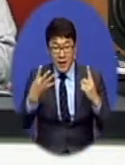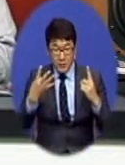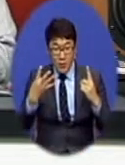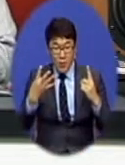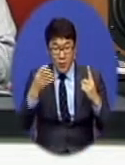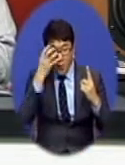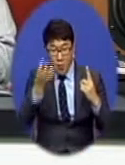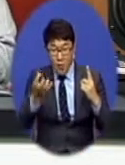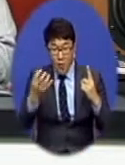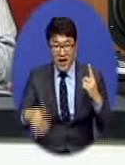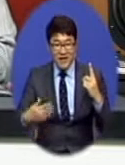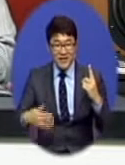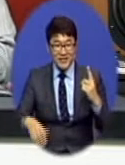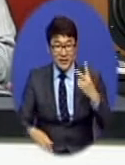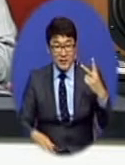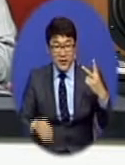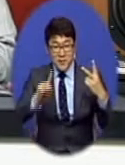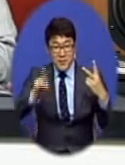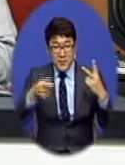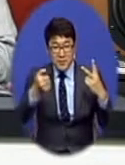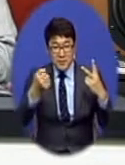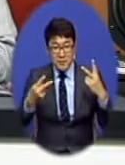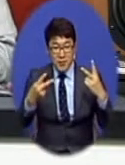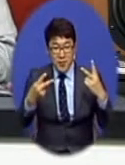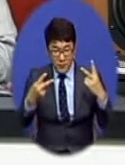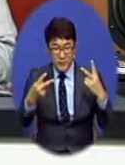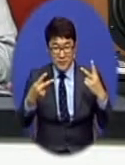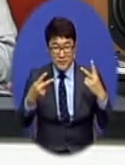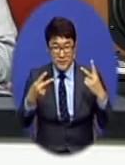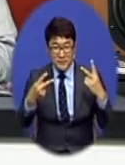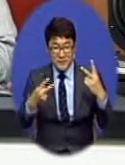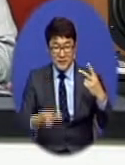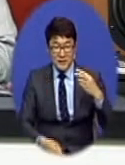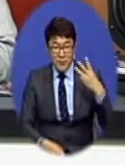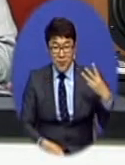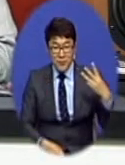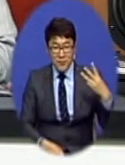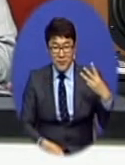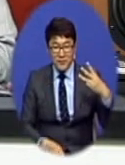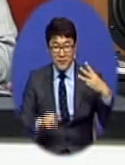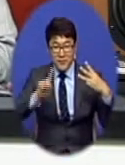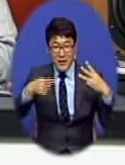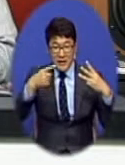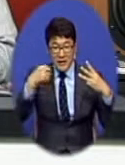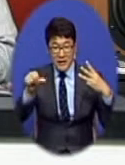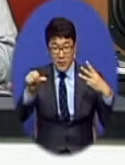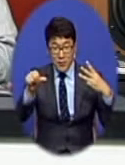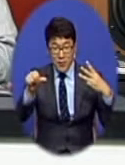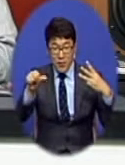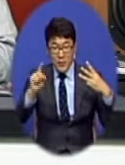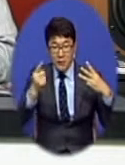224표까지 지금 나오고 있습니다. 네, 2번 참가자 152표죠. 3번. 네. 105표. 아,